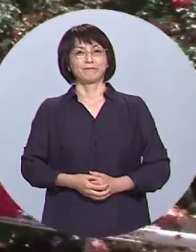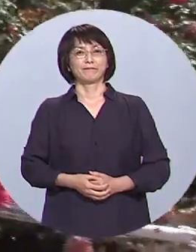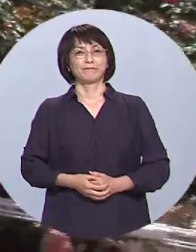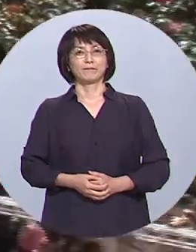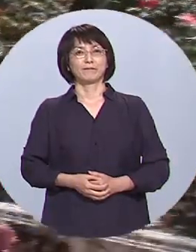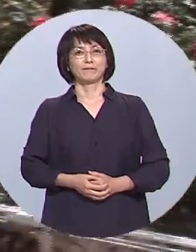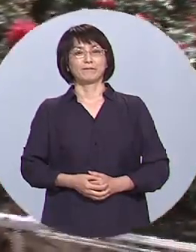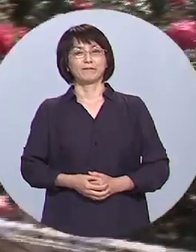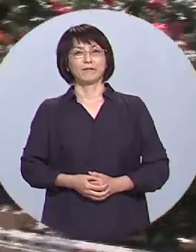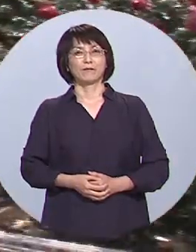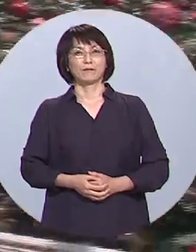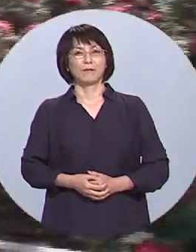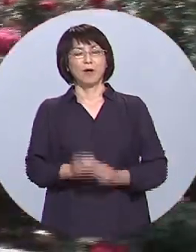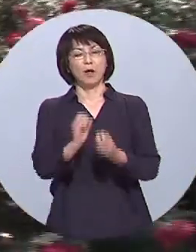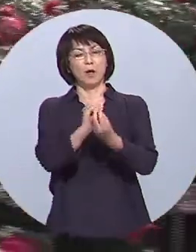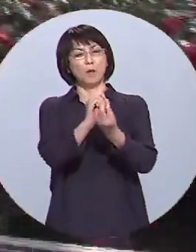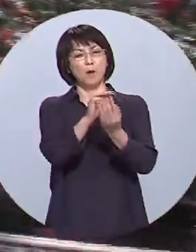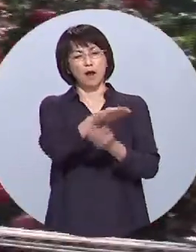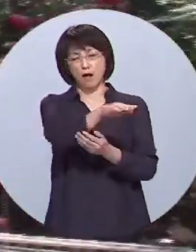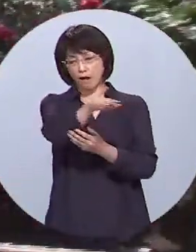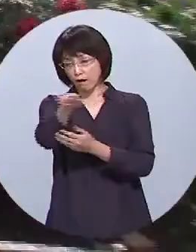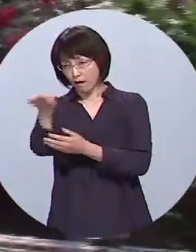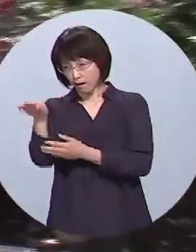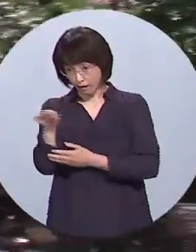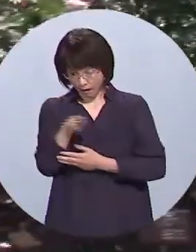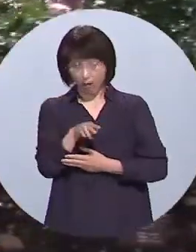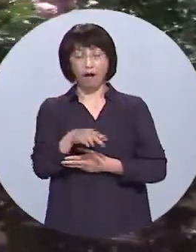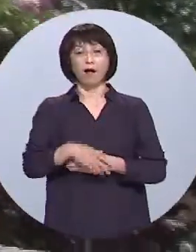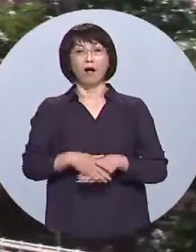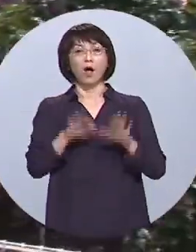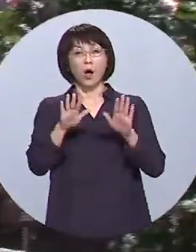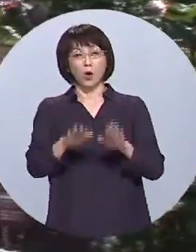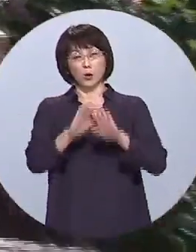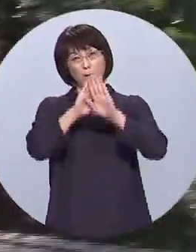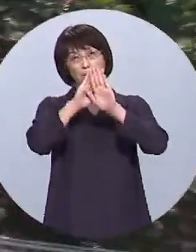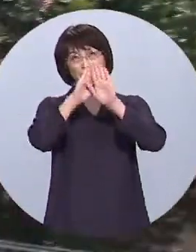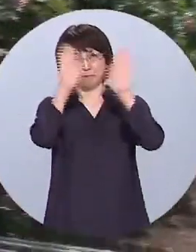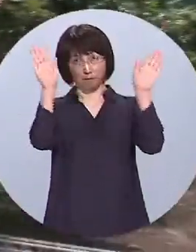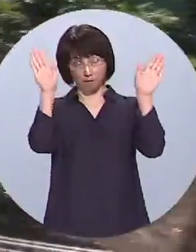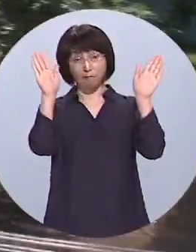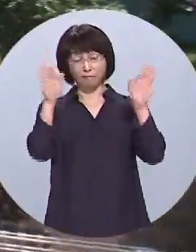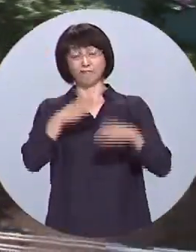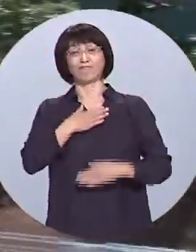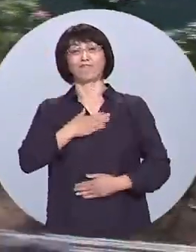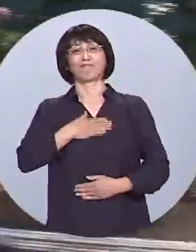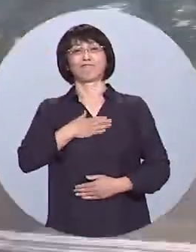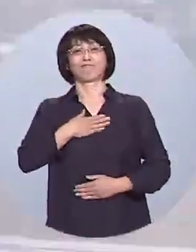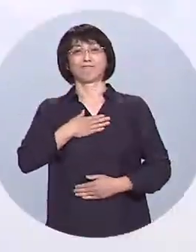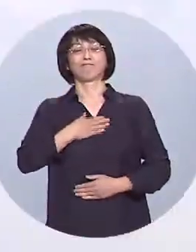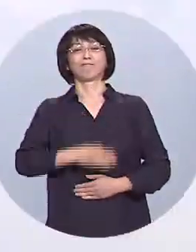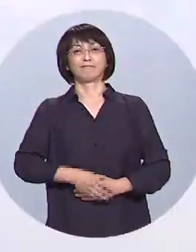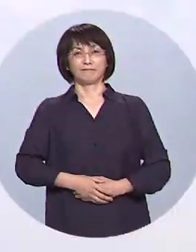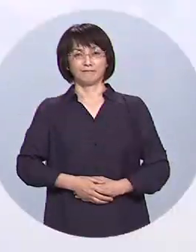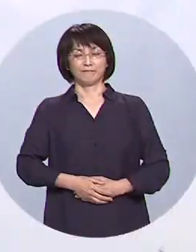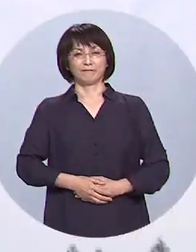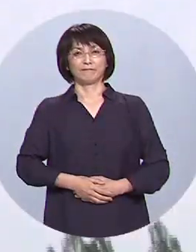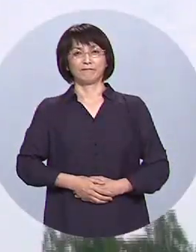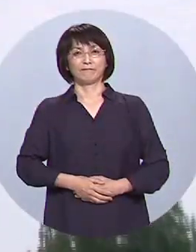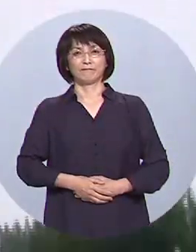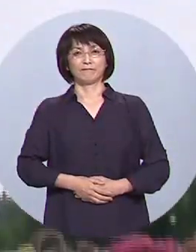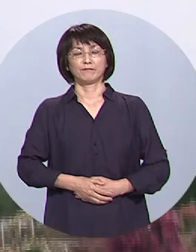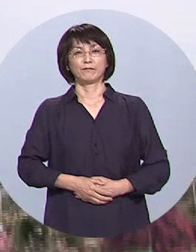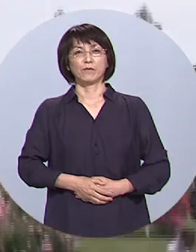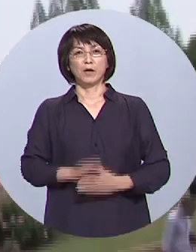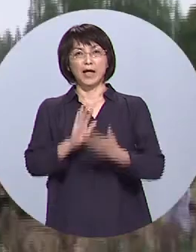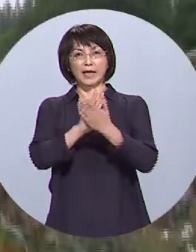すごいたくさんバラありますね。しかも今日お天気が良くなって本当に良かったですね。こちら